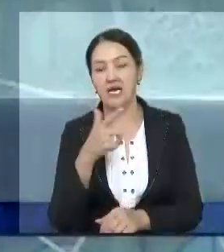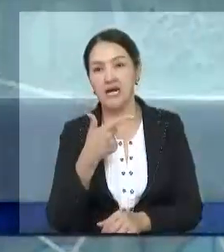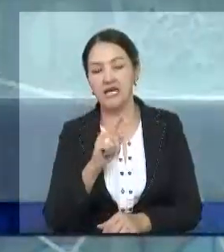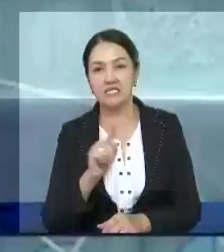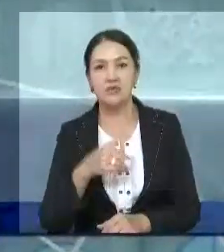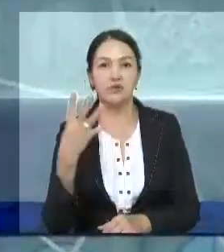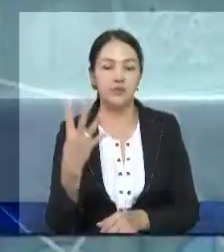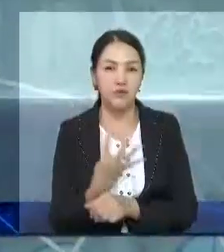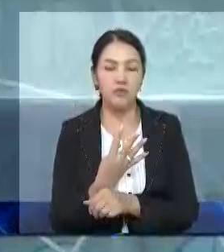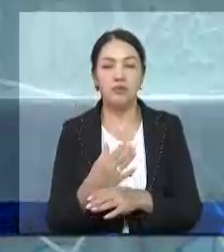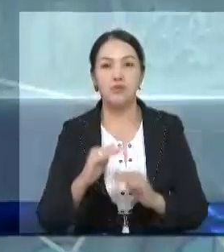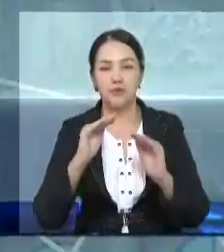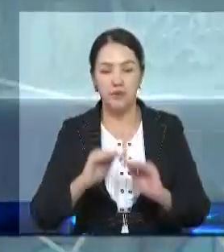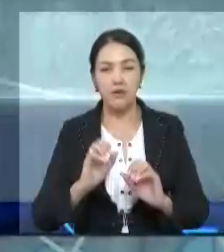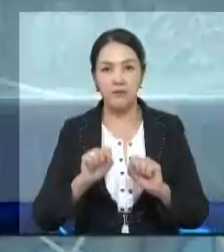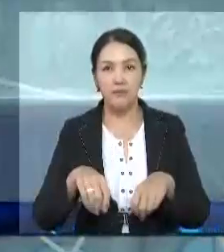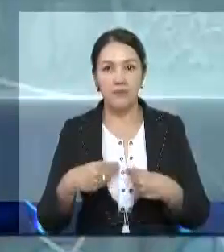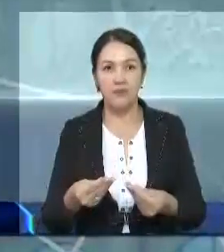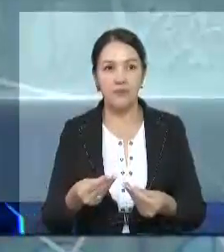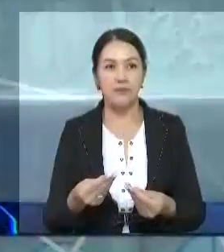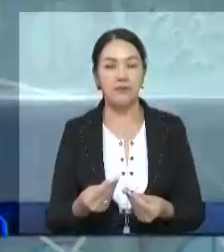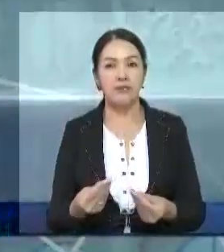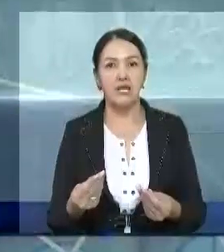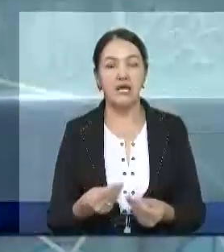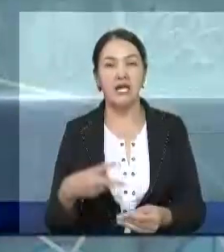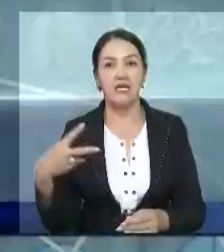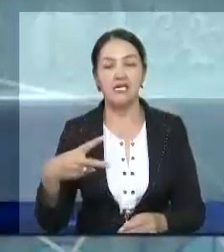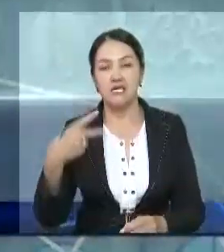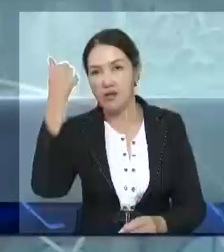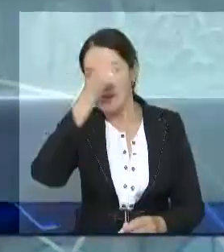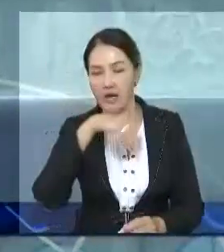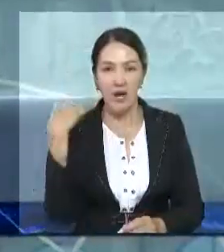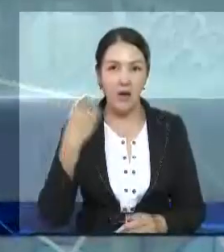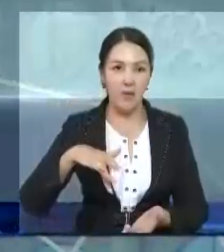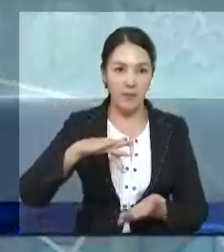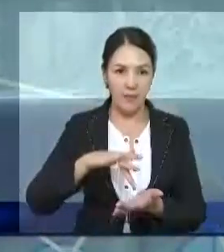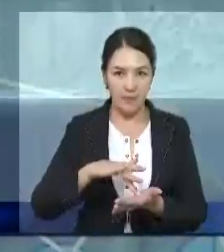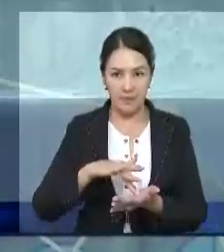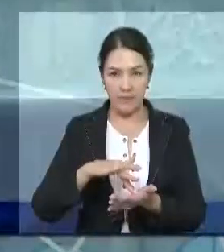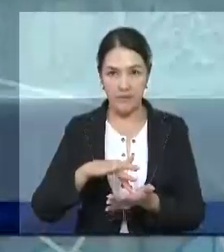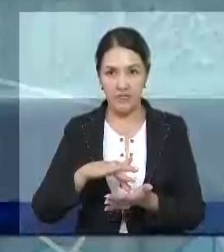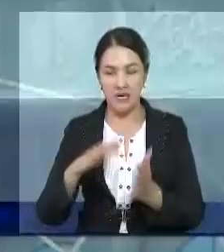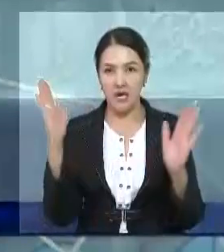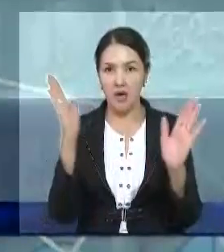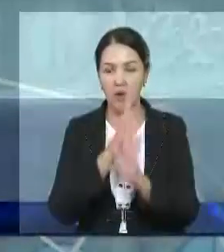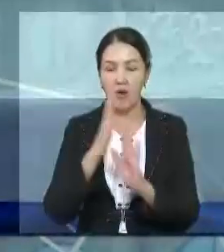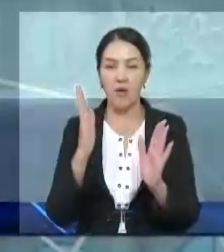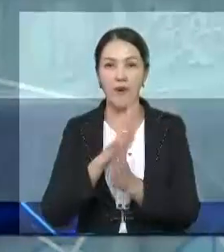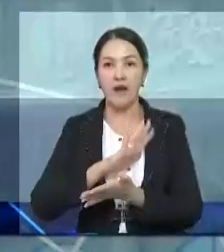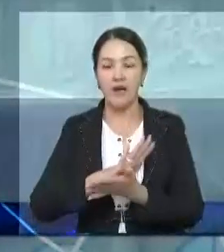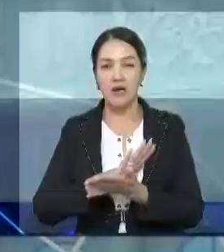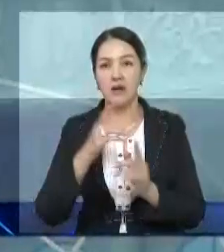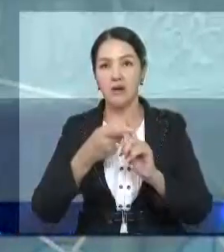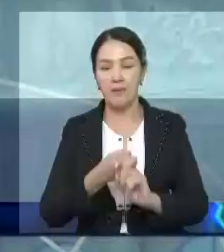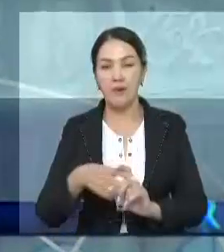4 есеге төмендетуге мүмкіндік береді. Айта кету керек, 2022 жылы Ақтөбе қаласындағы атмосфералық ауаның ластануына